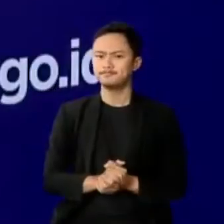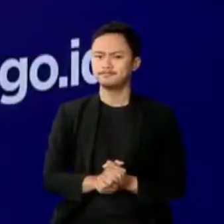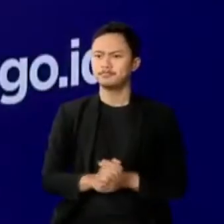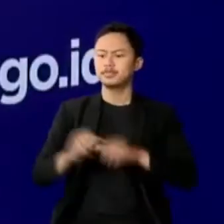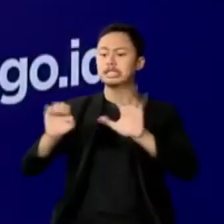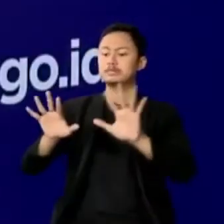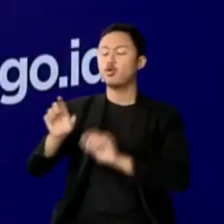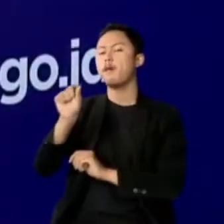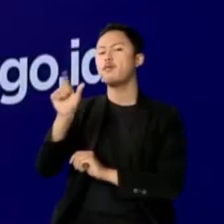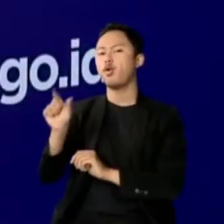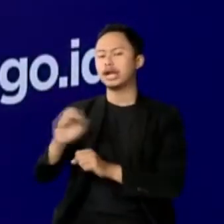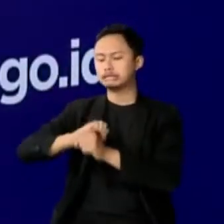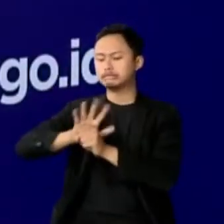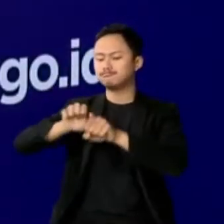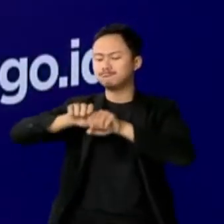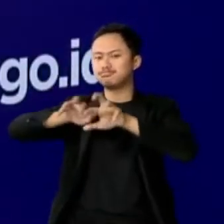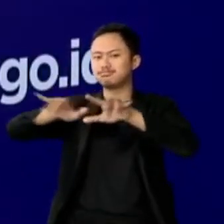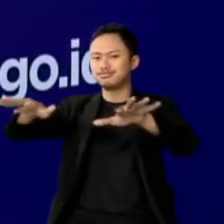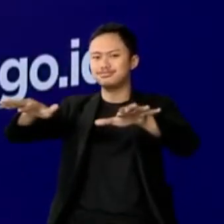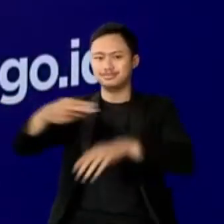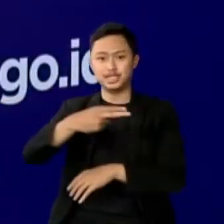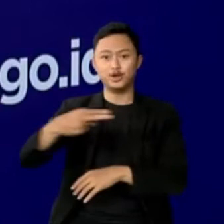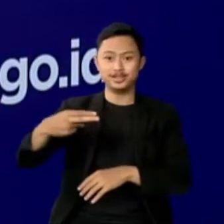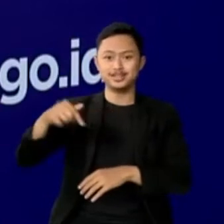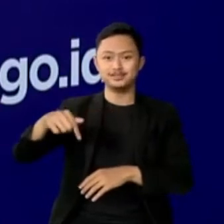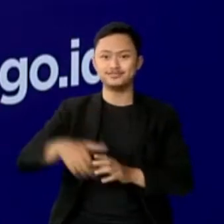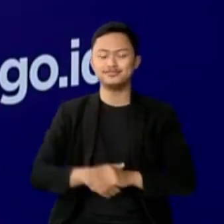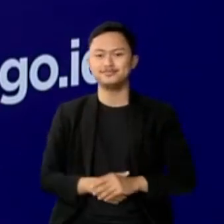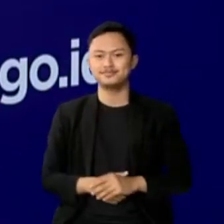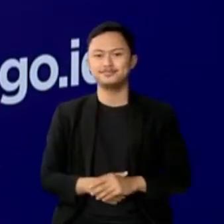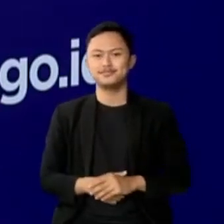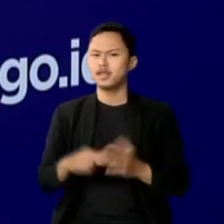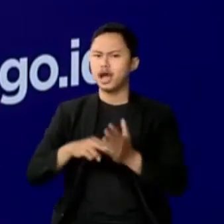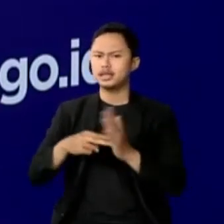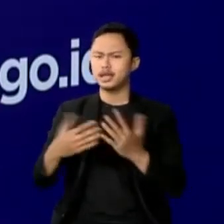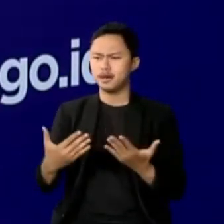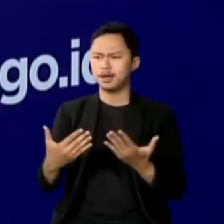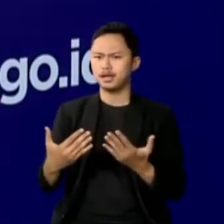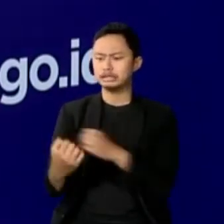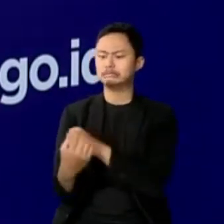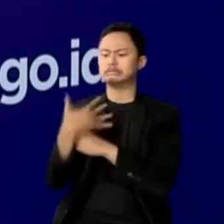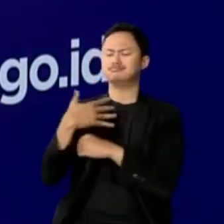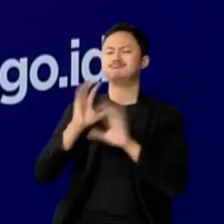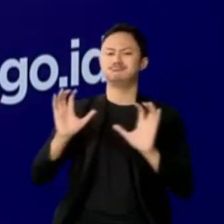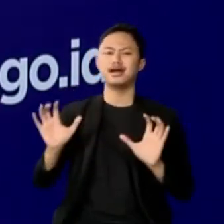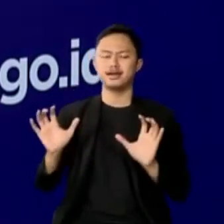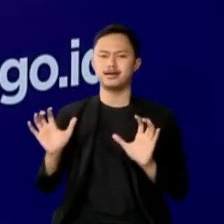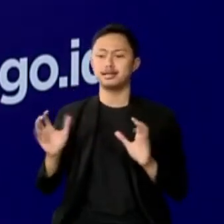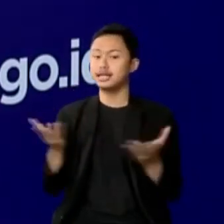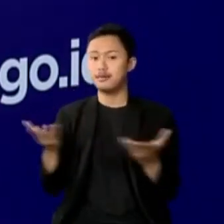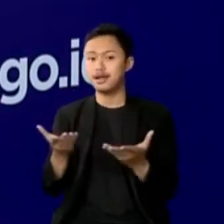10 bulan masa pandemi dialami di Indonesia gitu ya Bang ini tuh pastikan banyak memberikan dampak khususnya